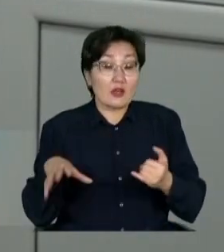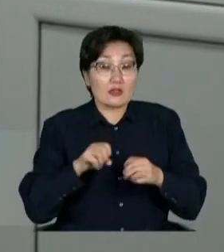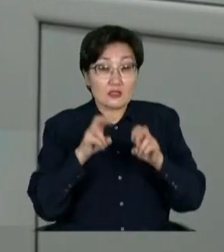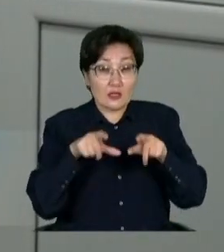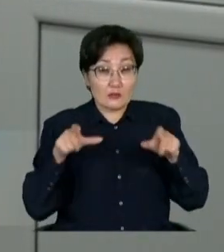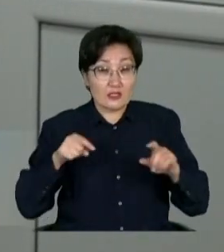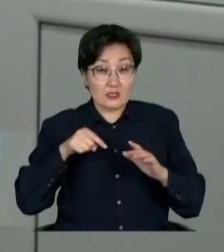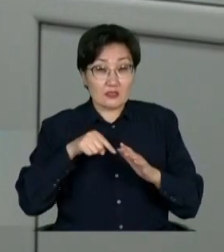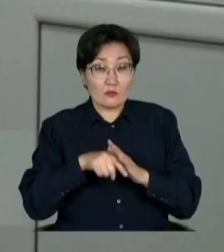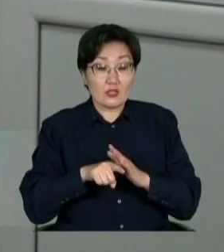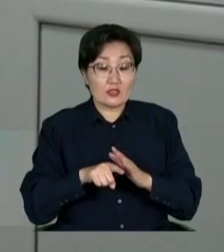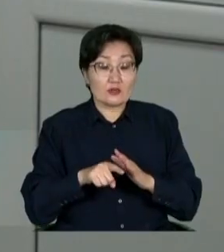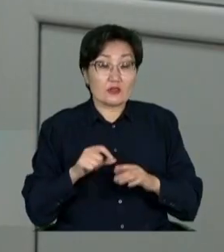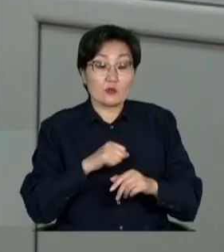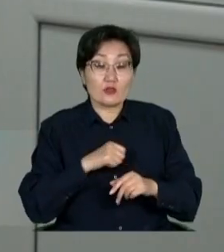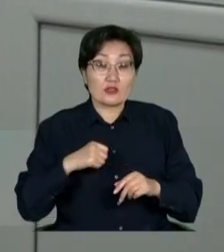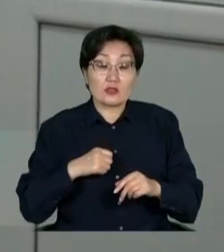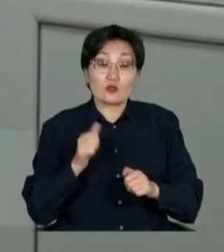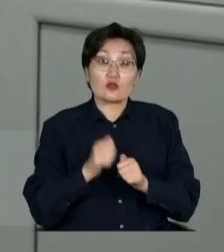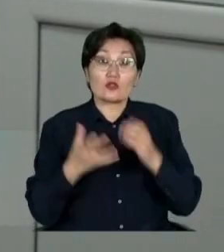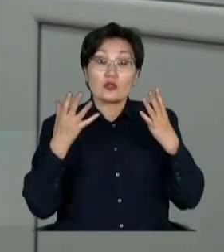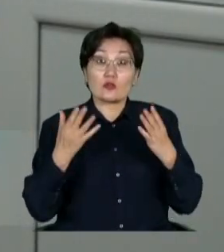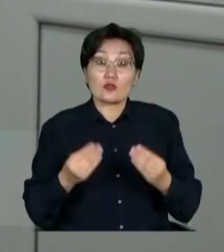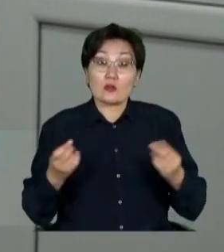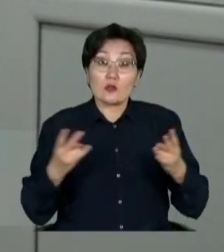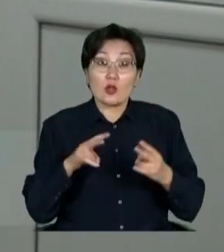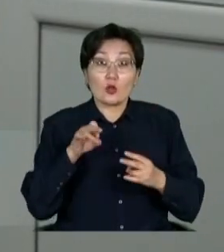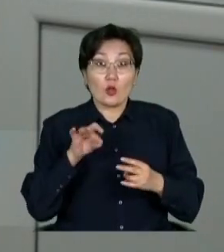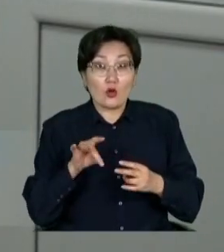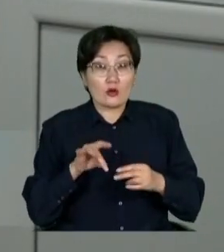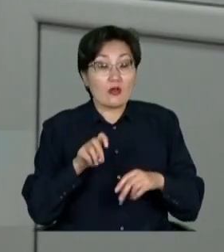оның ішінде ең күнбе күнгі қажетті лор врач,